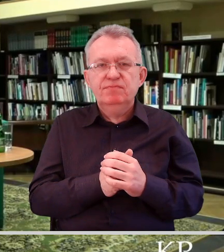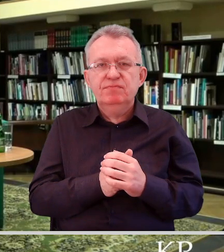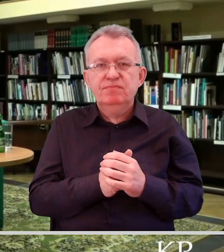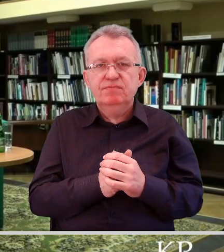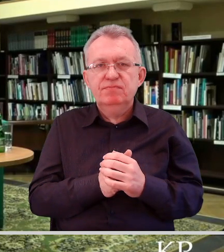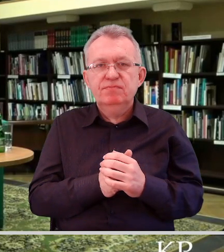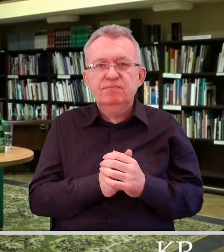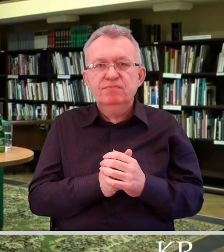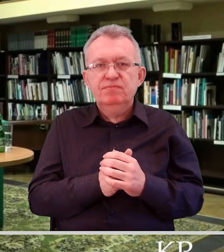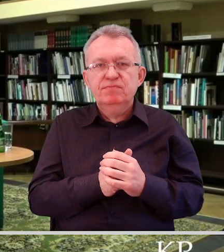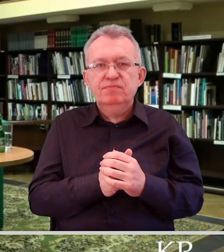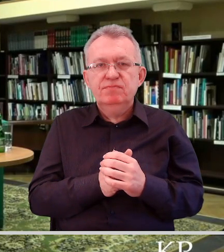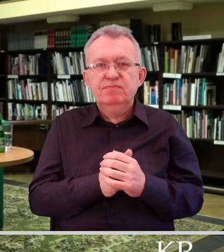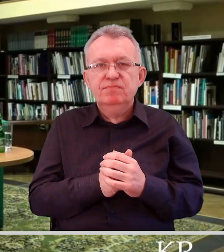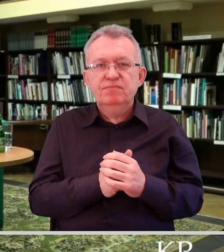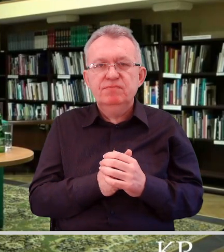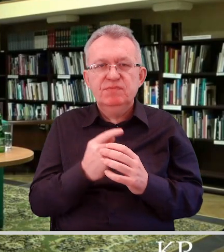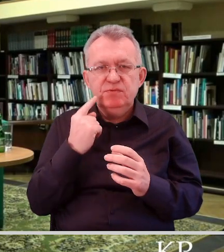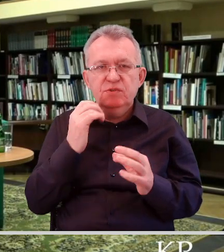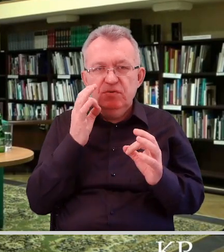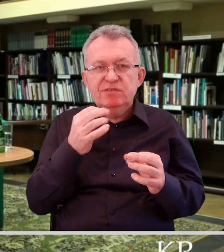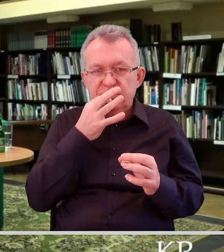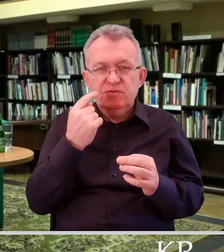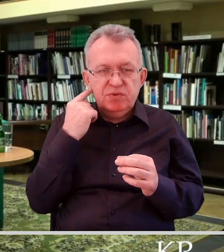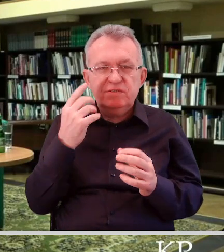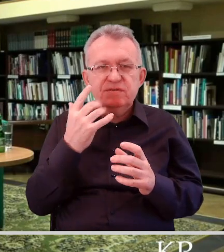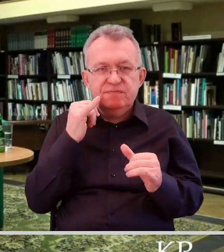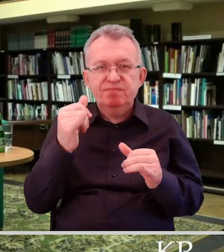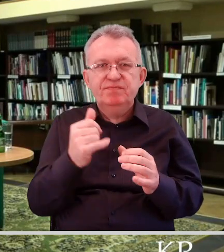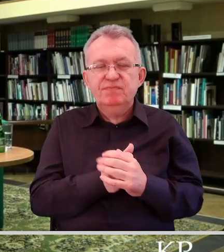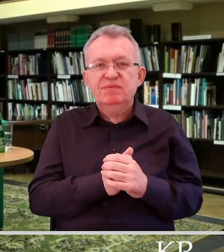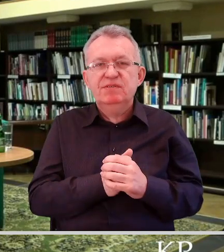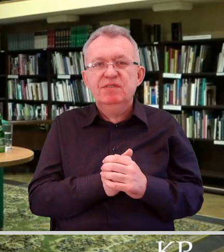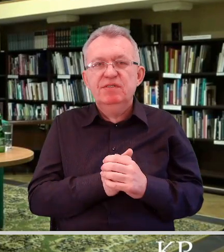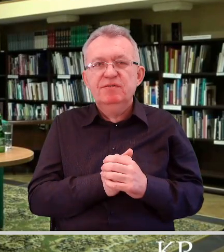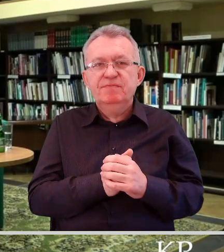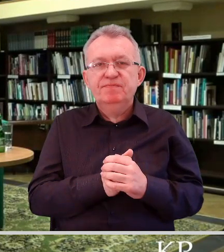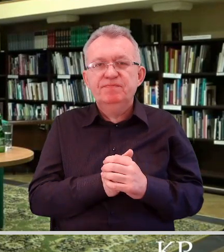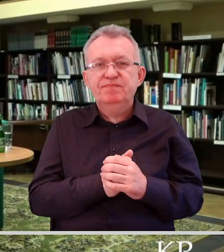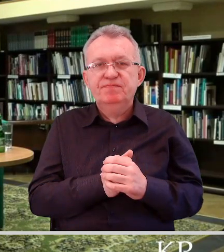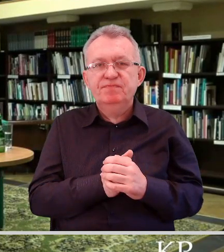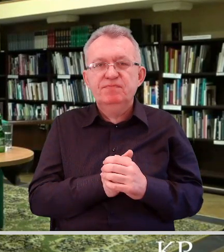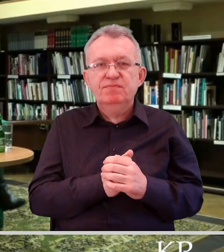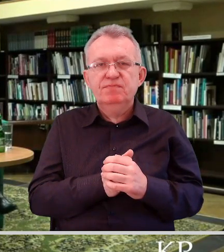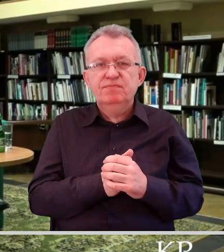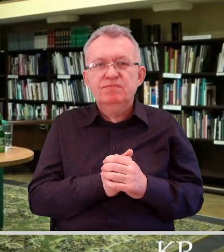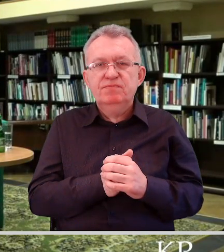Dobrze, będę miała ten mikrofon dość daleko, ale słychać, rozumiem, aż gdzieś pewnie w koszalinie.